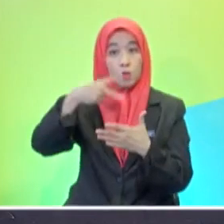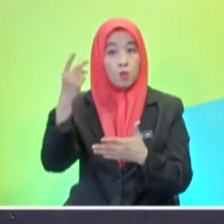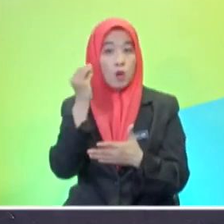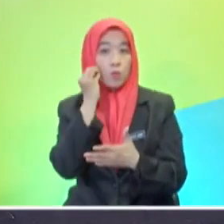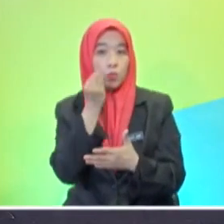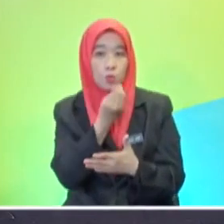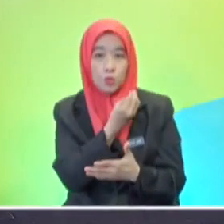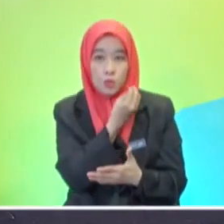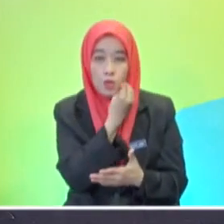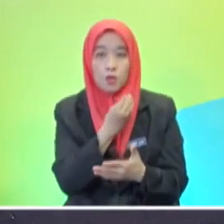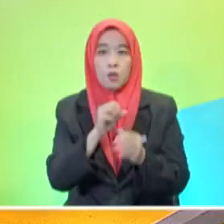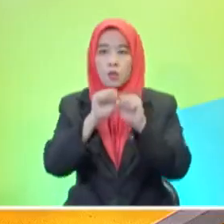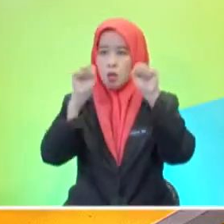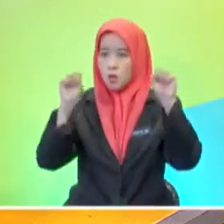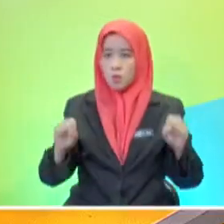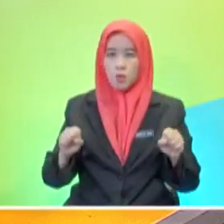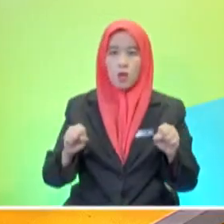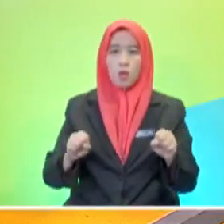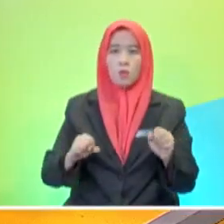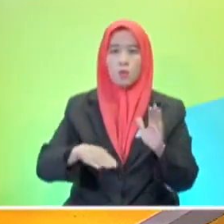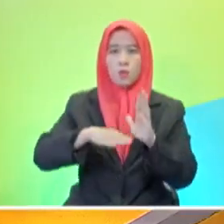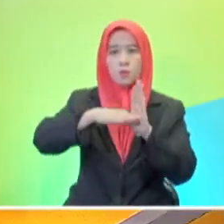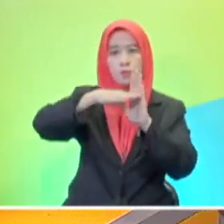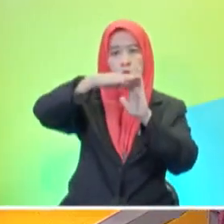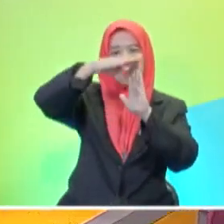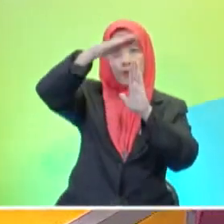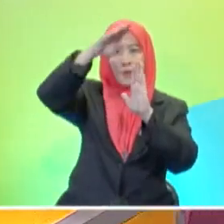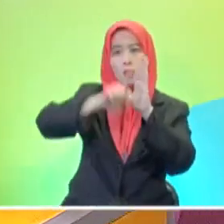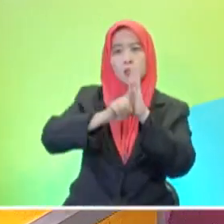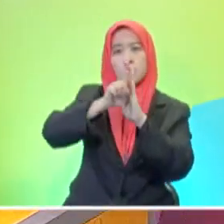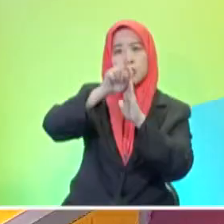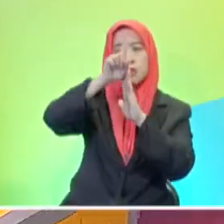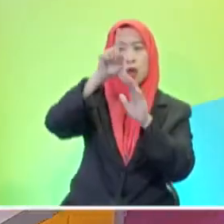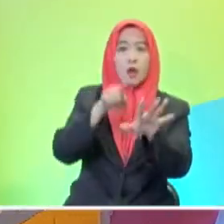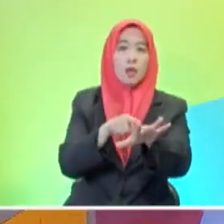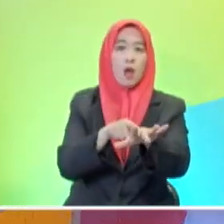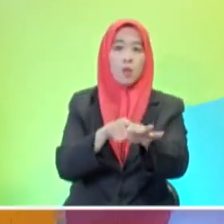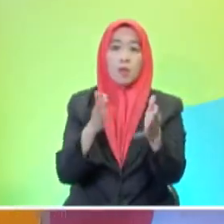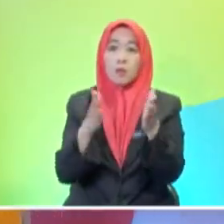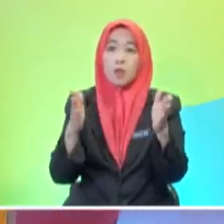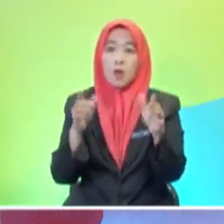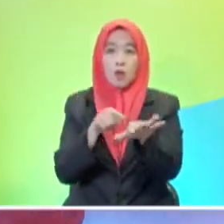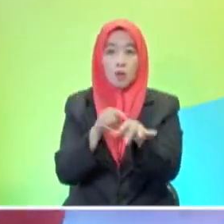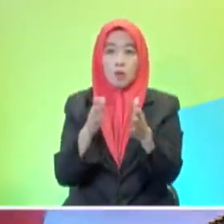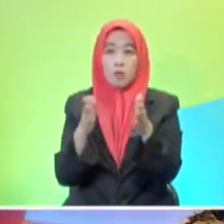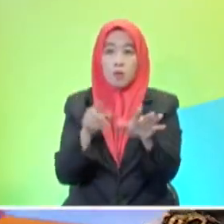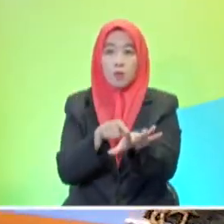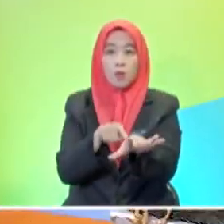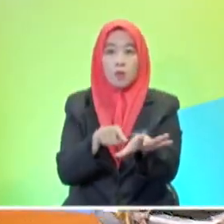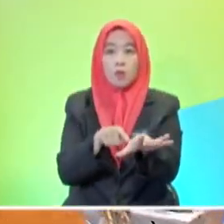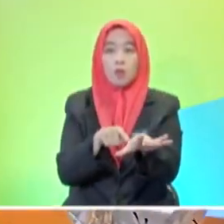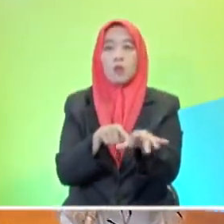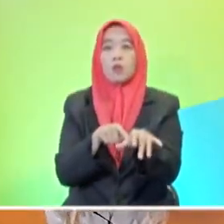Okey. Dan saiznya juga jadi semakin tinggi. Daun dia juga akan jadi semakin membesar. Okey,